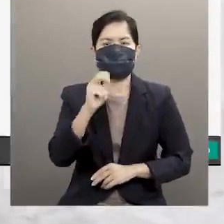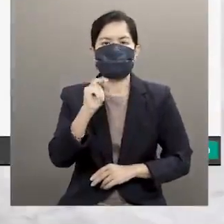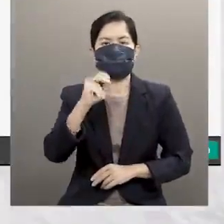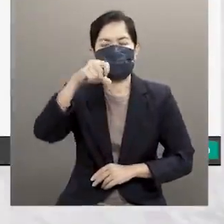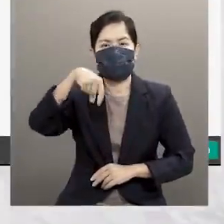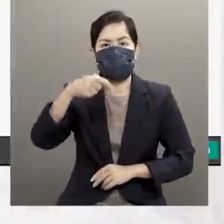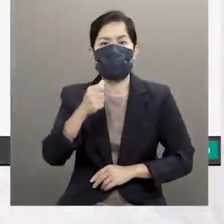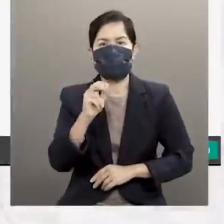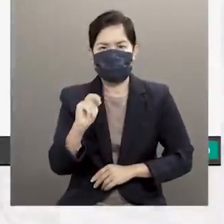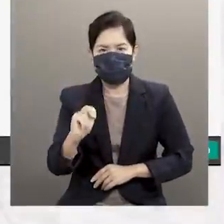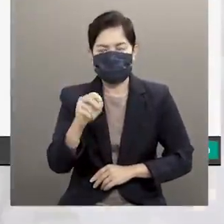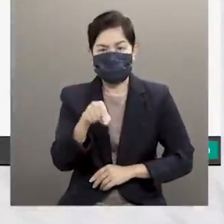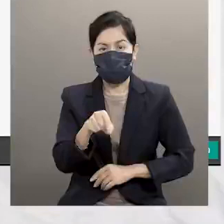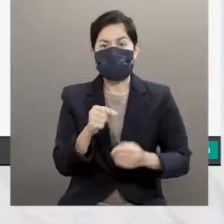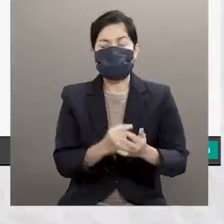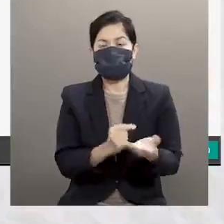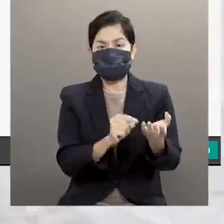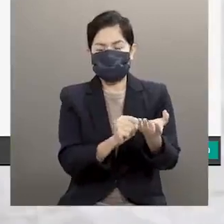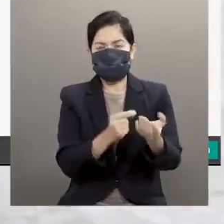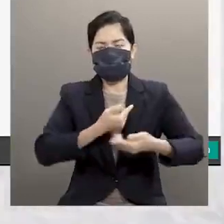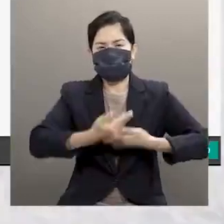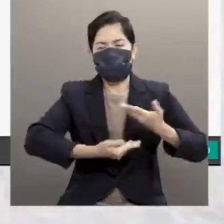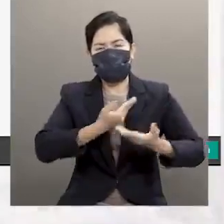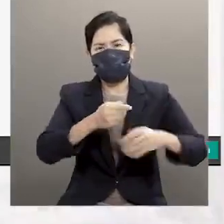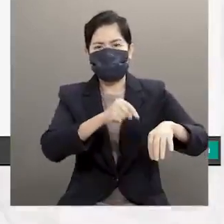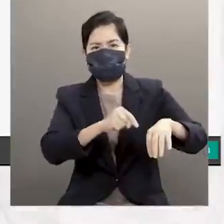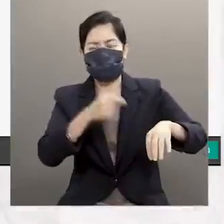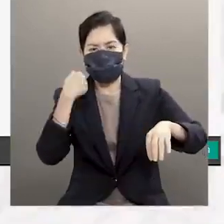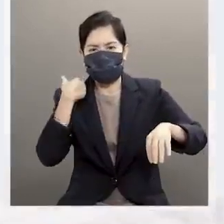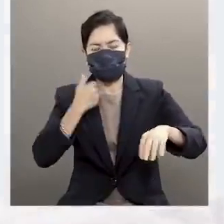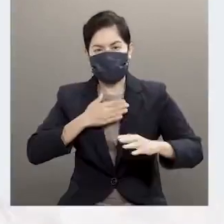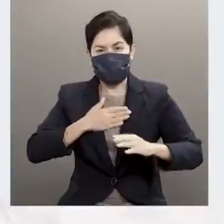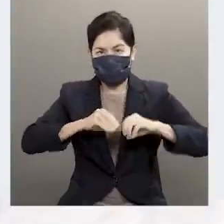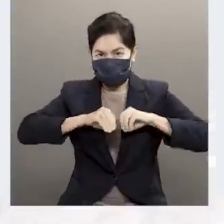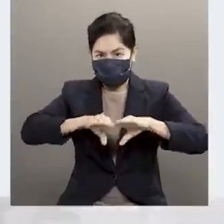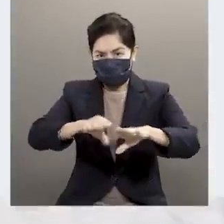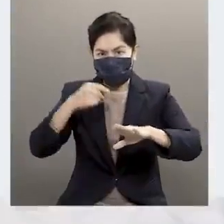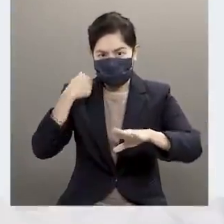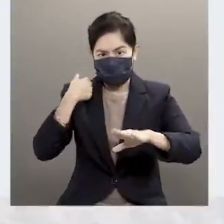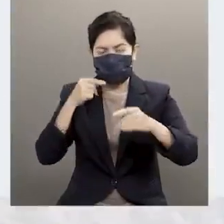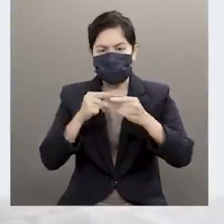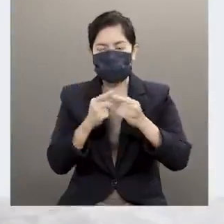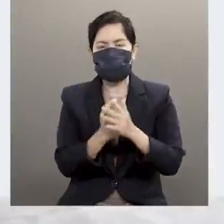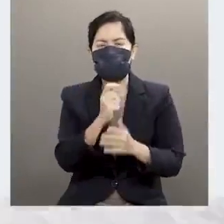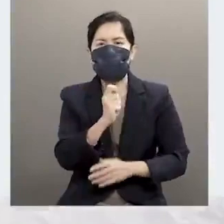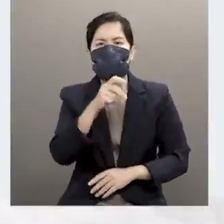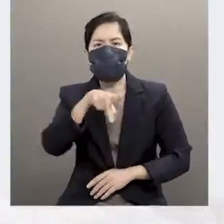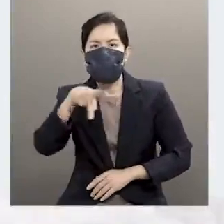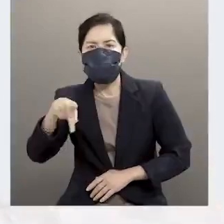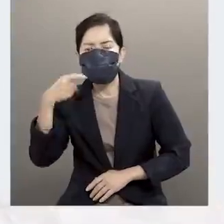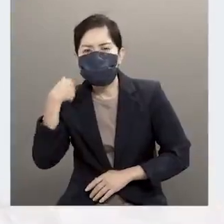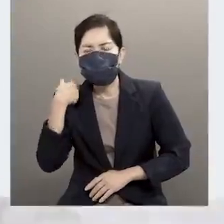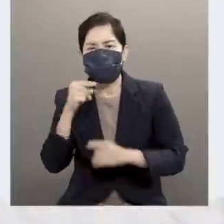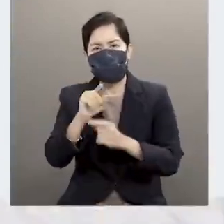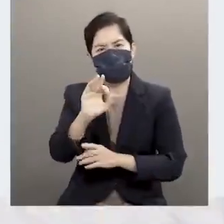เรากเลยนำเสนอผ่าน Application Seasideความผกไปกับแพทฟอร Facebook Lineก็เลยทำให้คนในเมือง